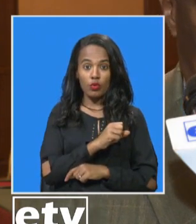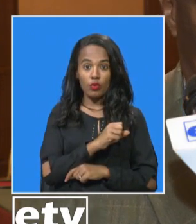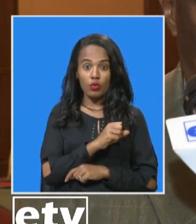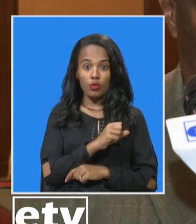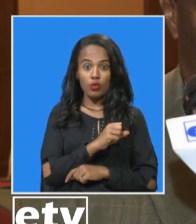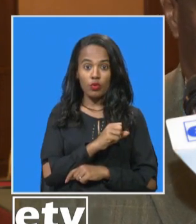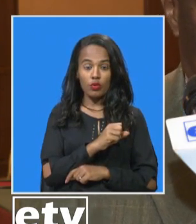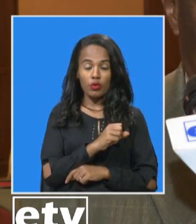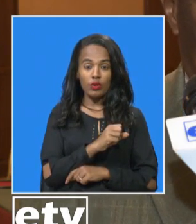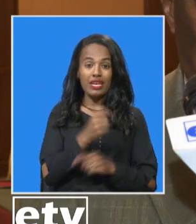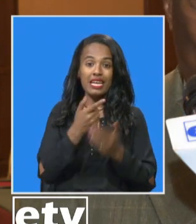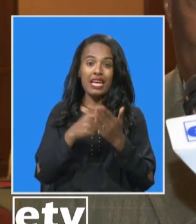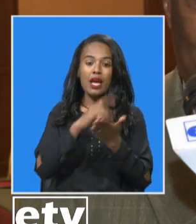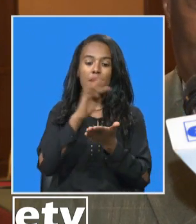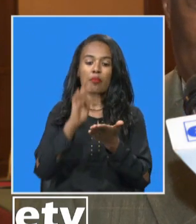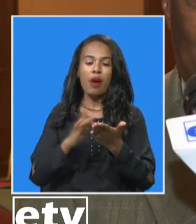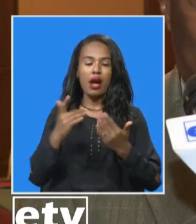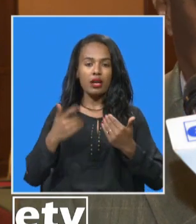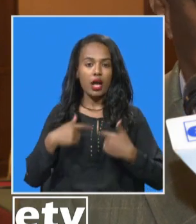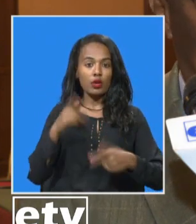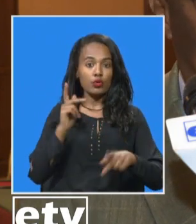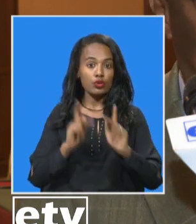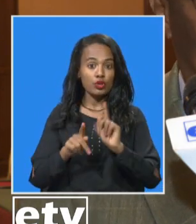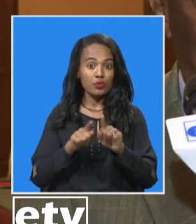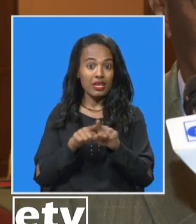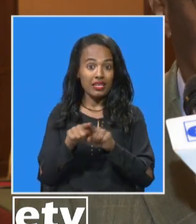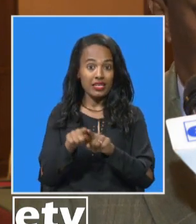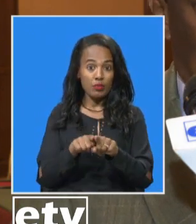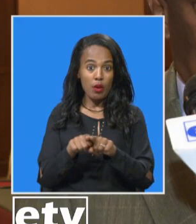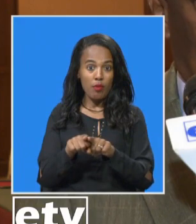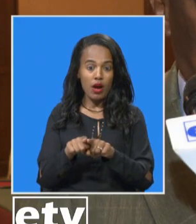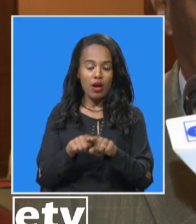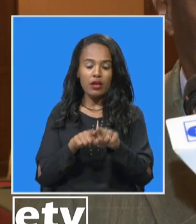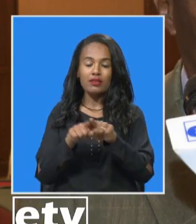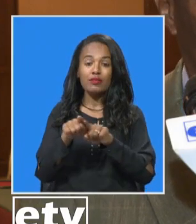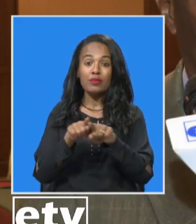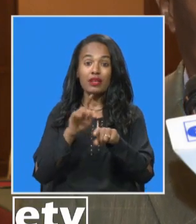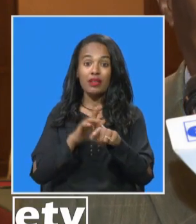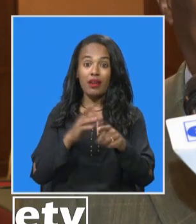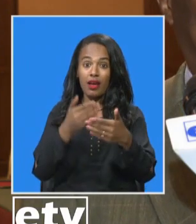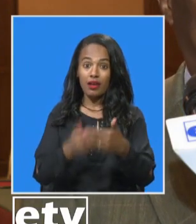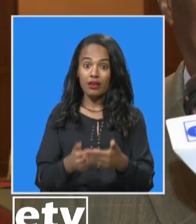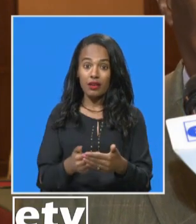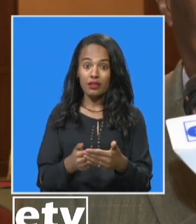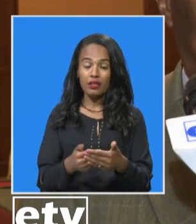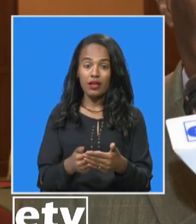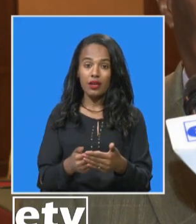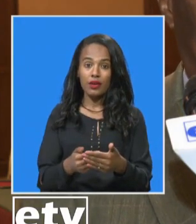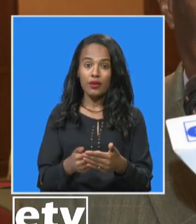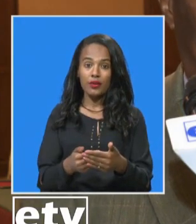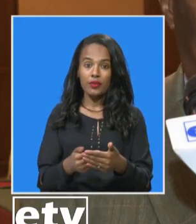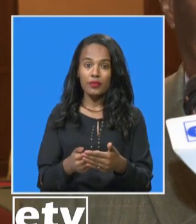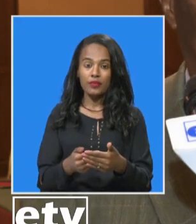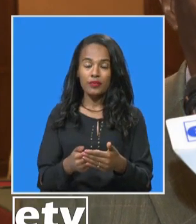ይሄ መሀል ያለው ህዝብ ከተስማማ፣ ስምምነት ላይ ከደረሰ